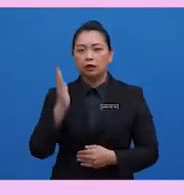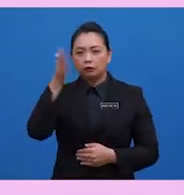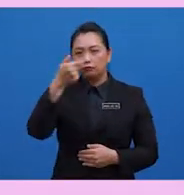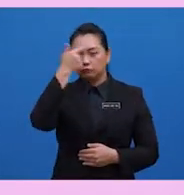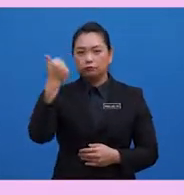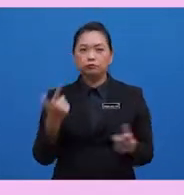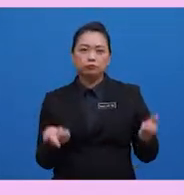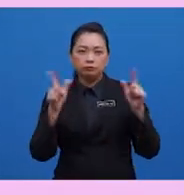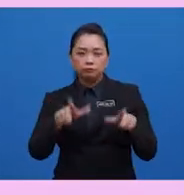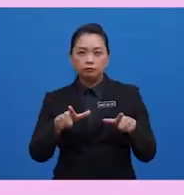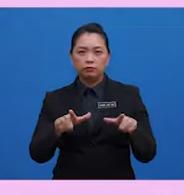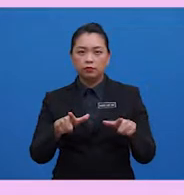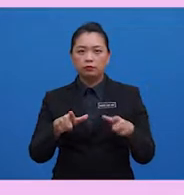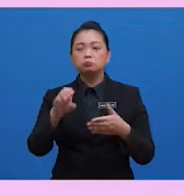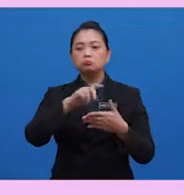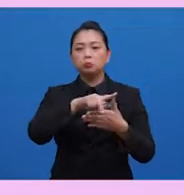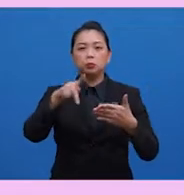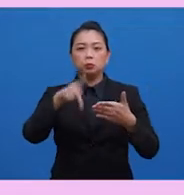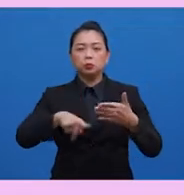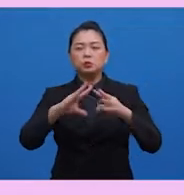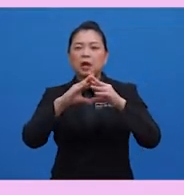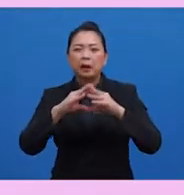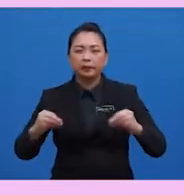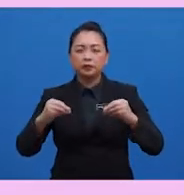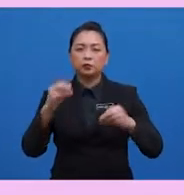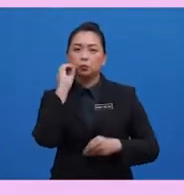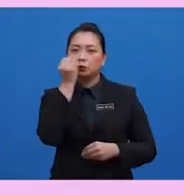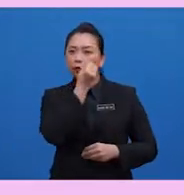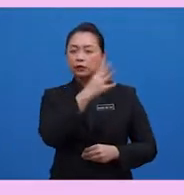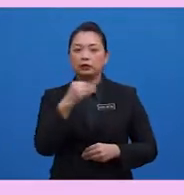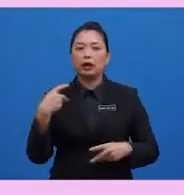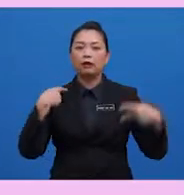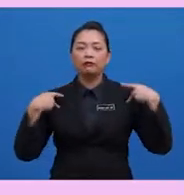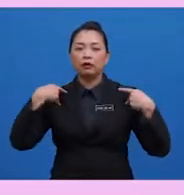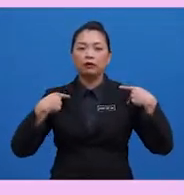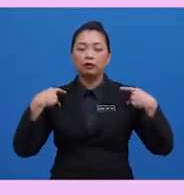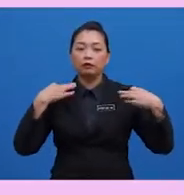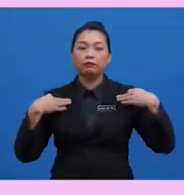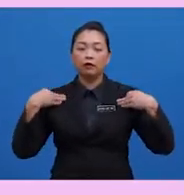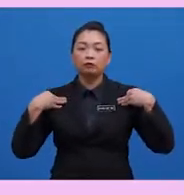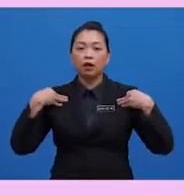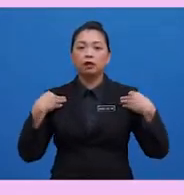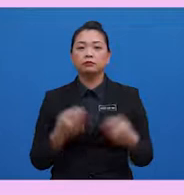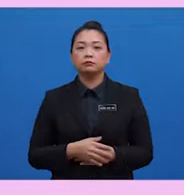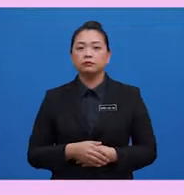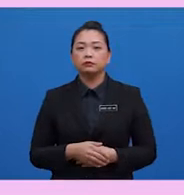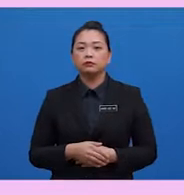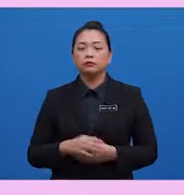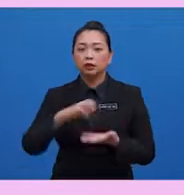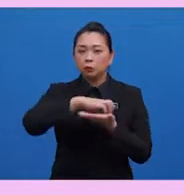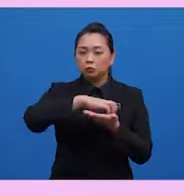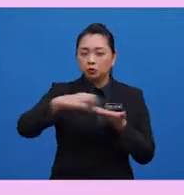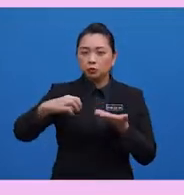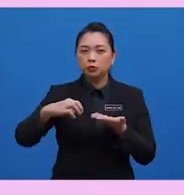menyebabkan berlakunya kepupusan flora, kemusnahan habitat semula jadi fauna yang menyebabkan